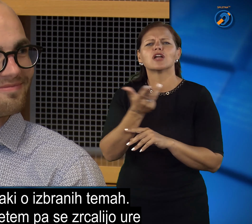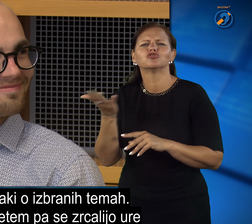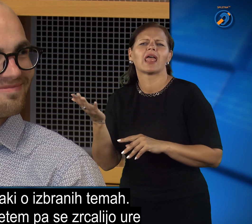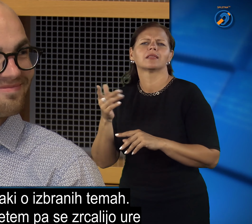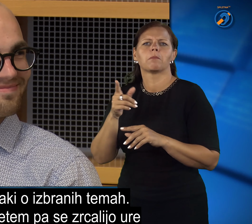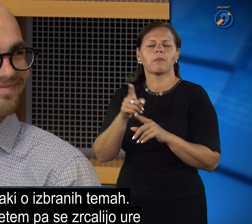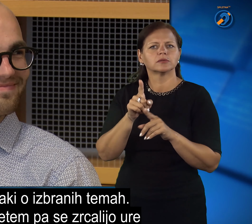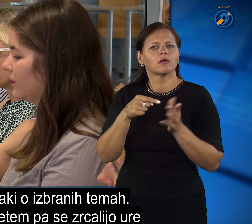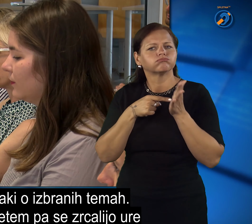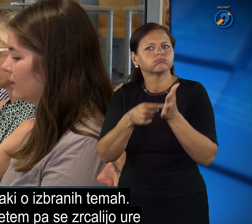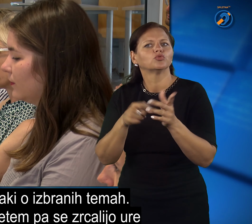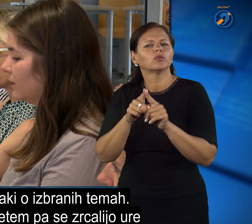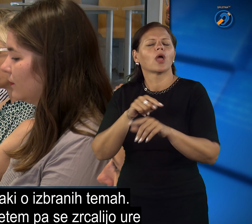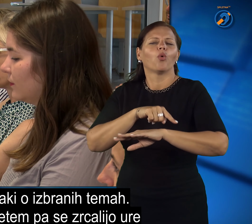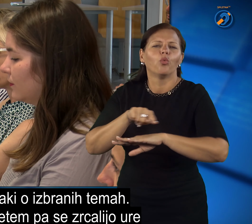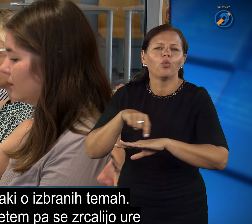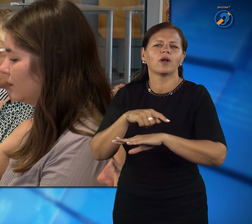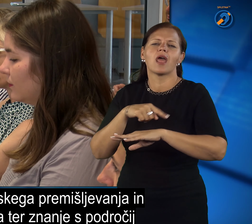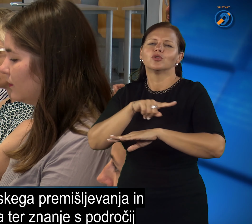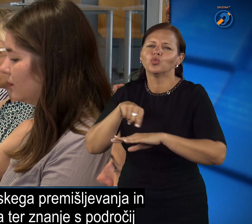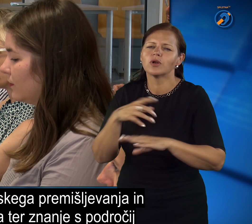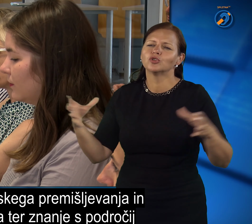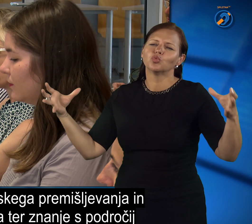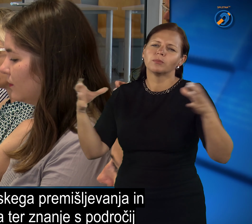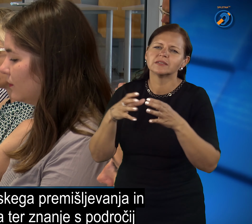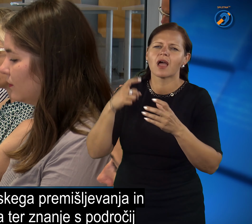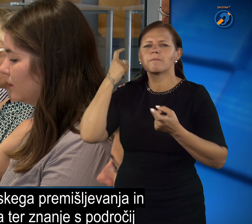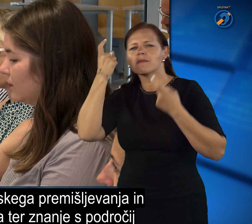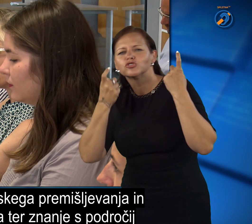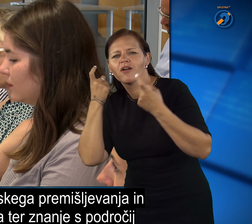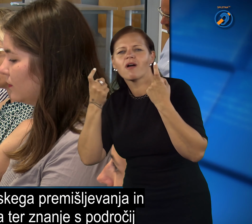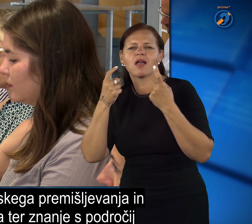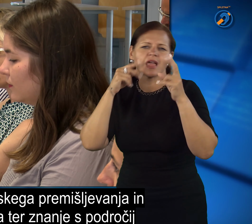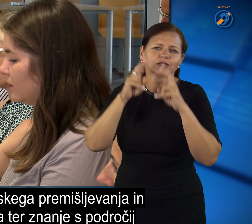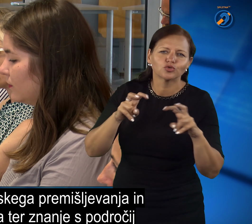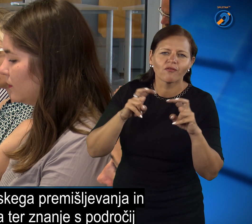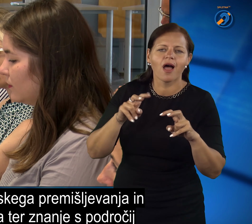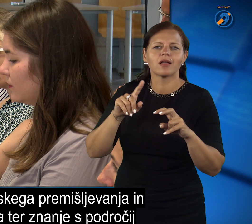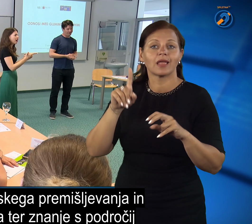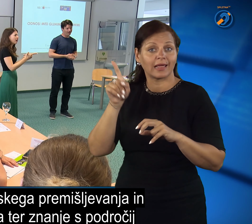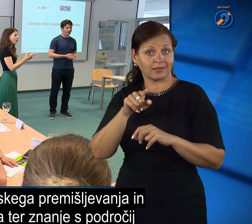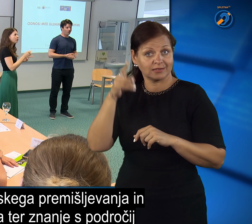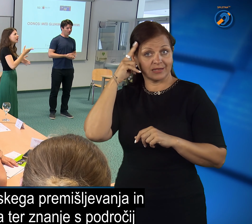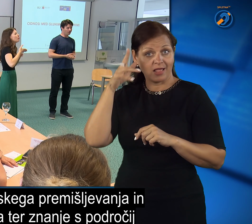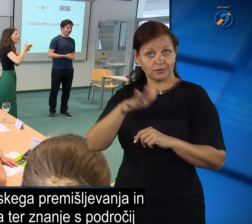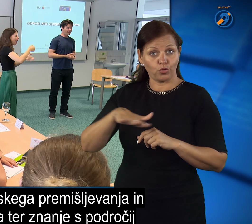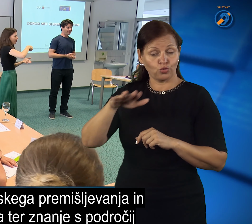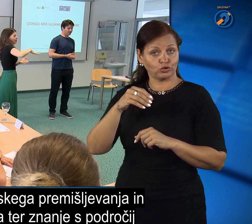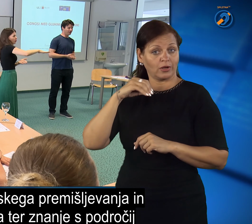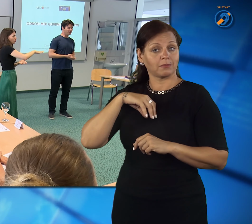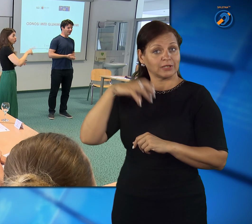Vsem naštetem pa se zrcalijo ure in ure skupinskega premišljevanja in raziskovanja ter znanje s